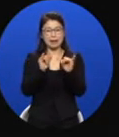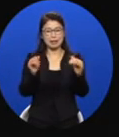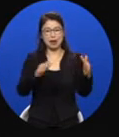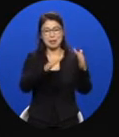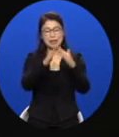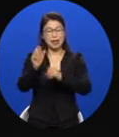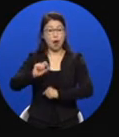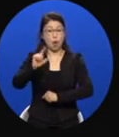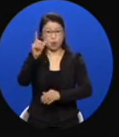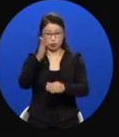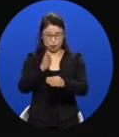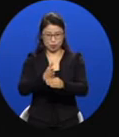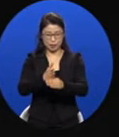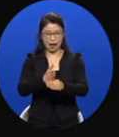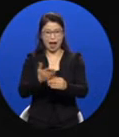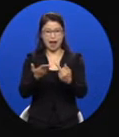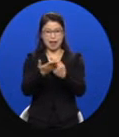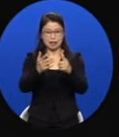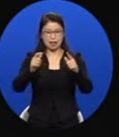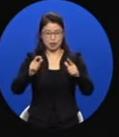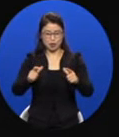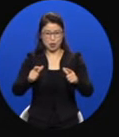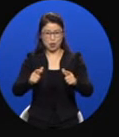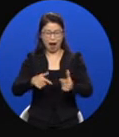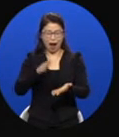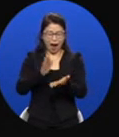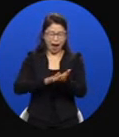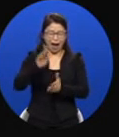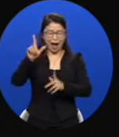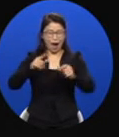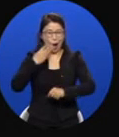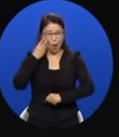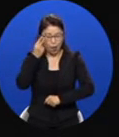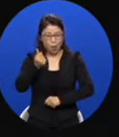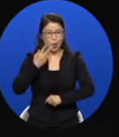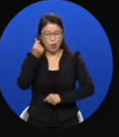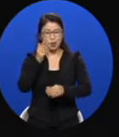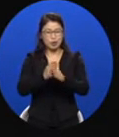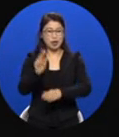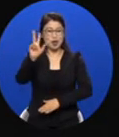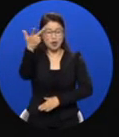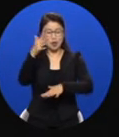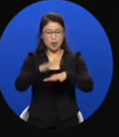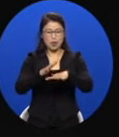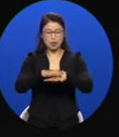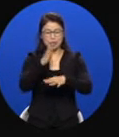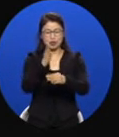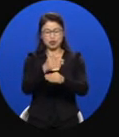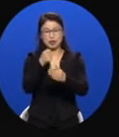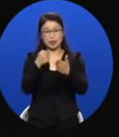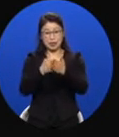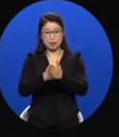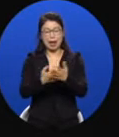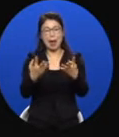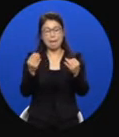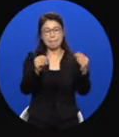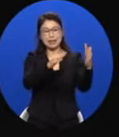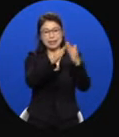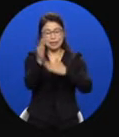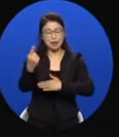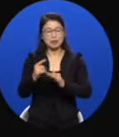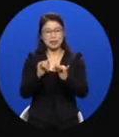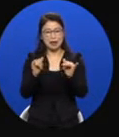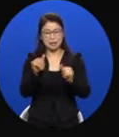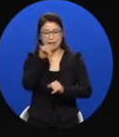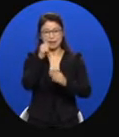계십니다. 저는 우리 이렇게 제주가 이렇게 활력으로 넘치고 있다고 봅니다. 귀농귀촌을 중심으로 해서 많은 이주자들이 오고